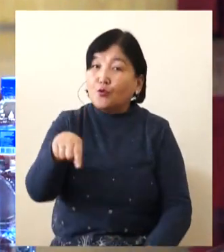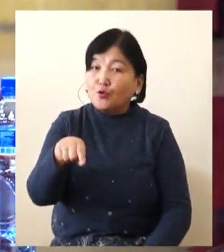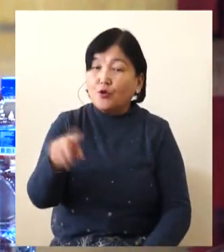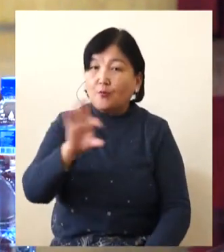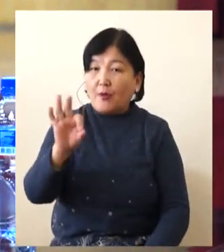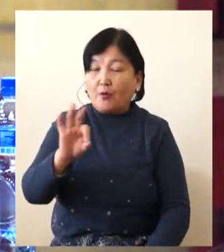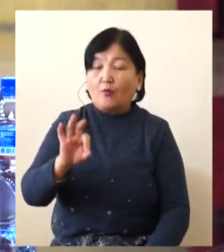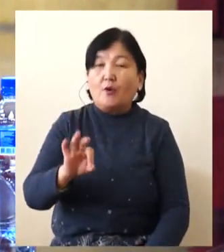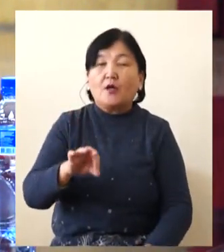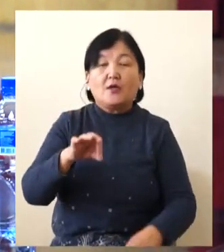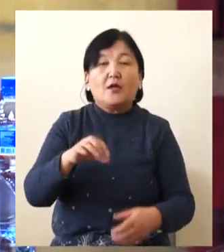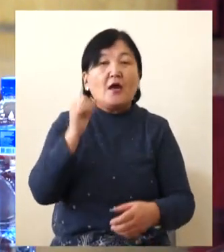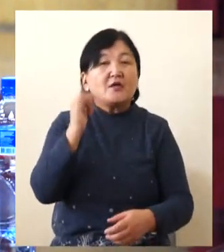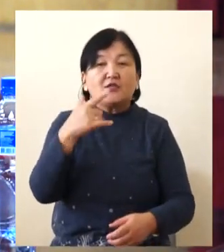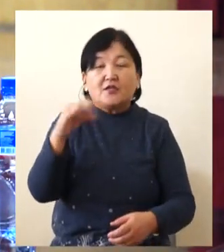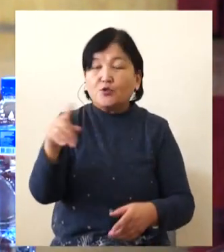хууль яаралтай гарах хэрэг.